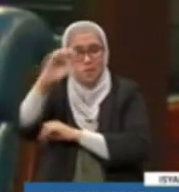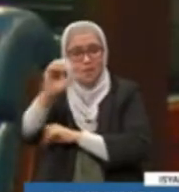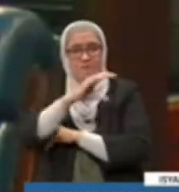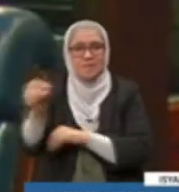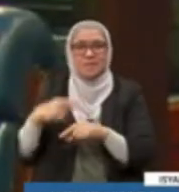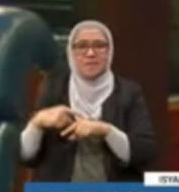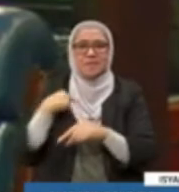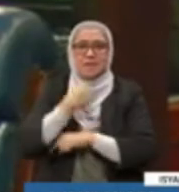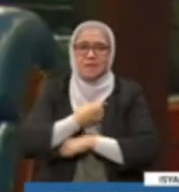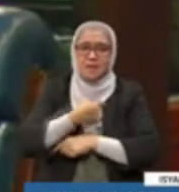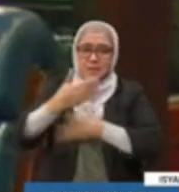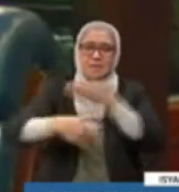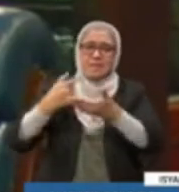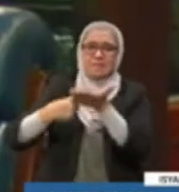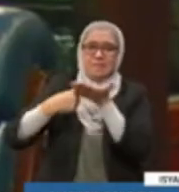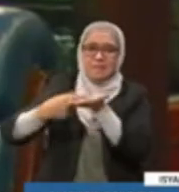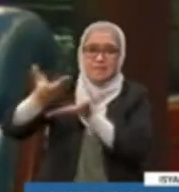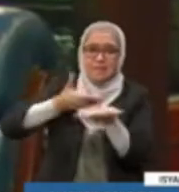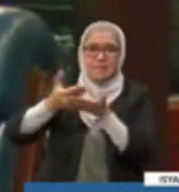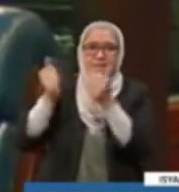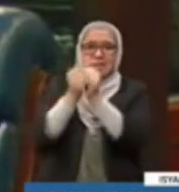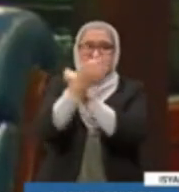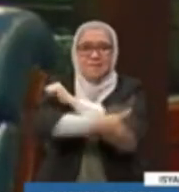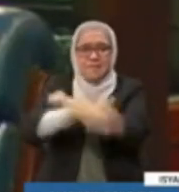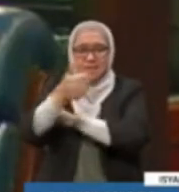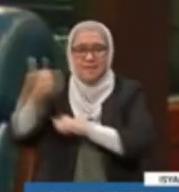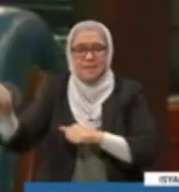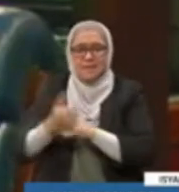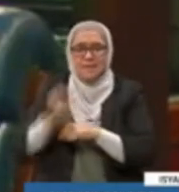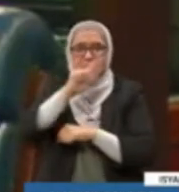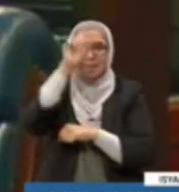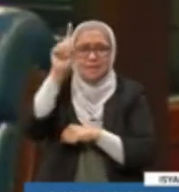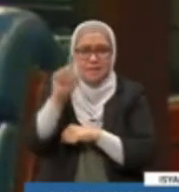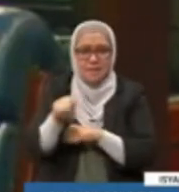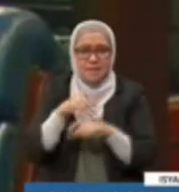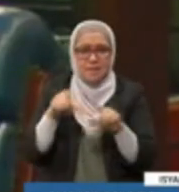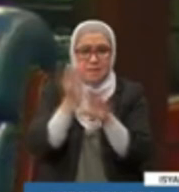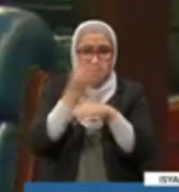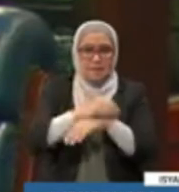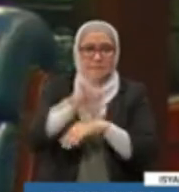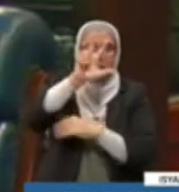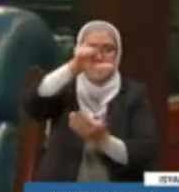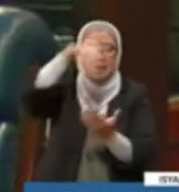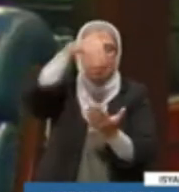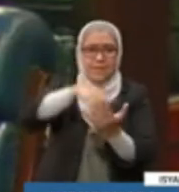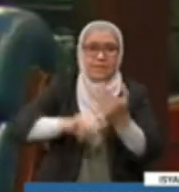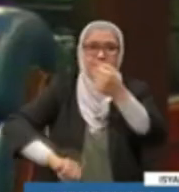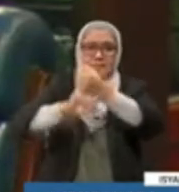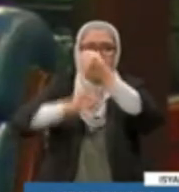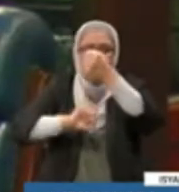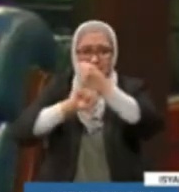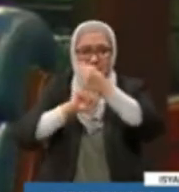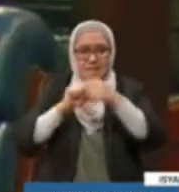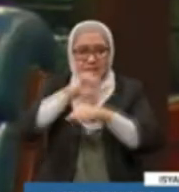kita juga masih sedang berunding dengan negeri-negeri lain berkenaan dengan soalnya informal makanannya dengan pembentukkan tiga pusat souvenir sosial